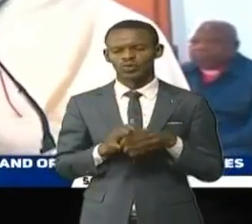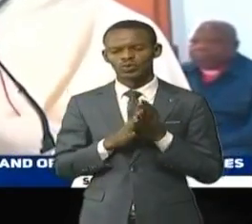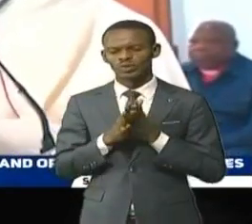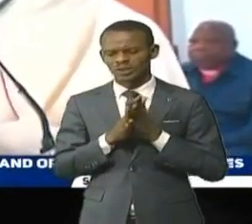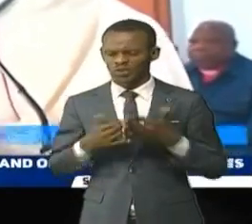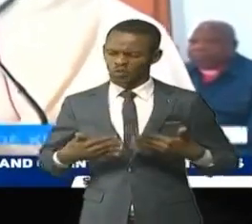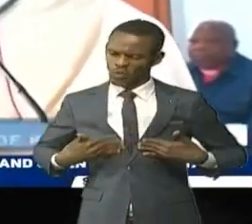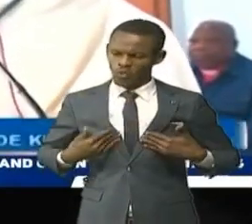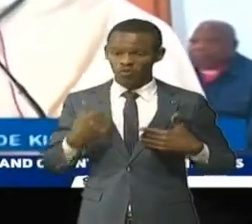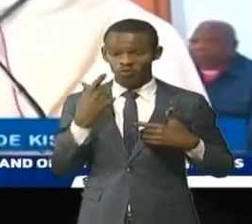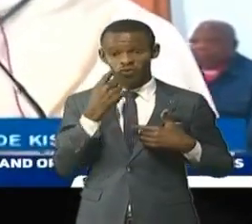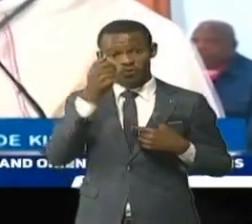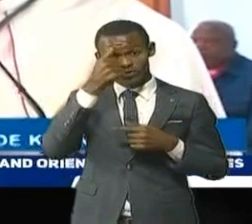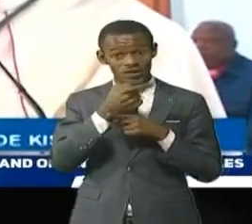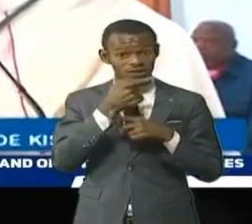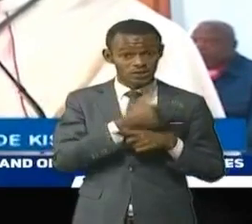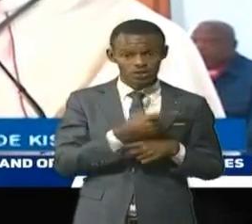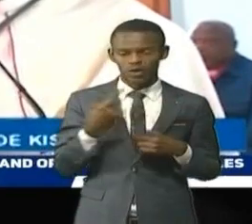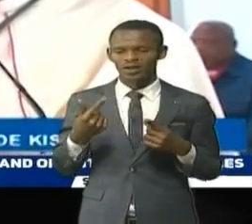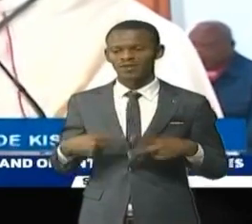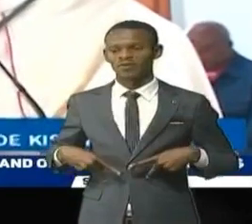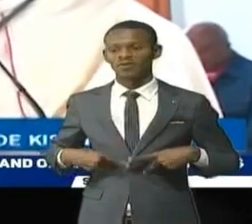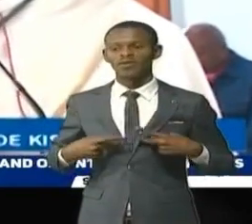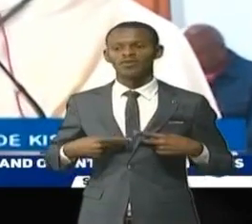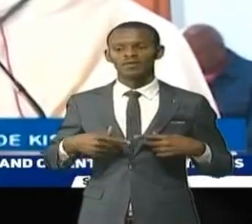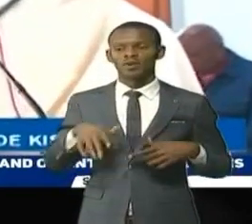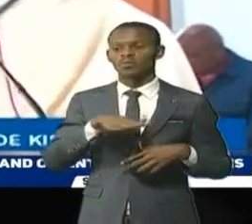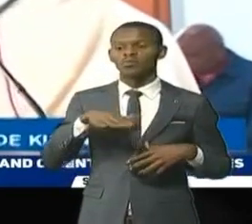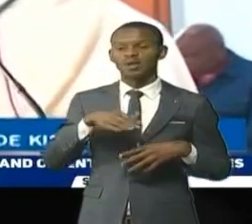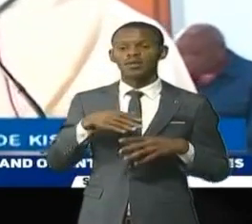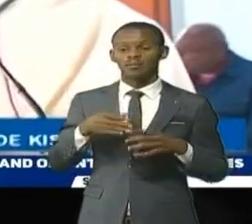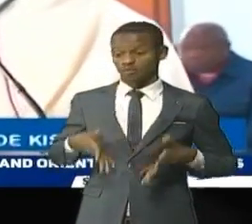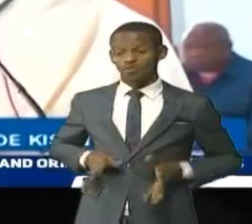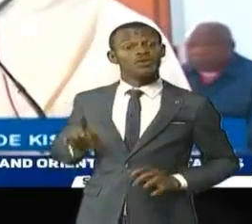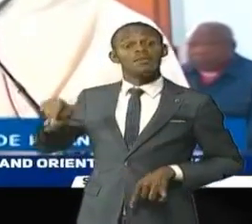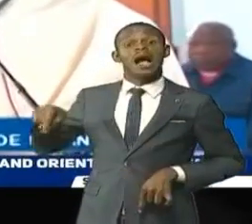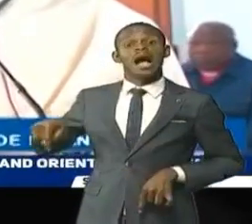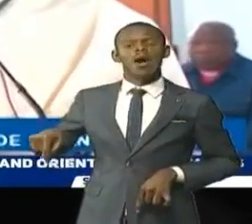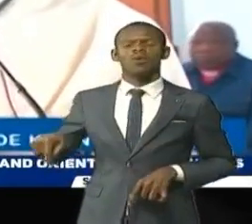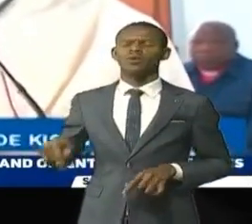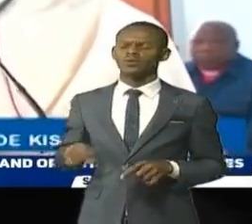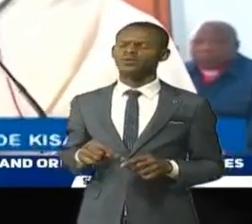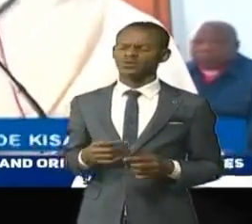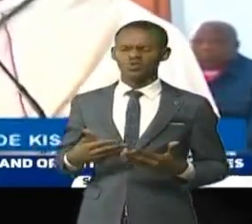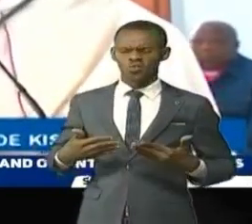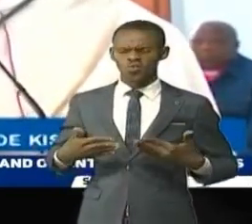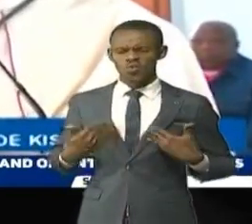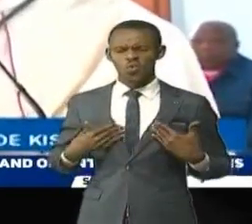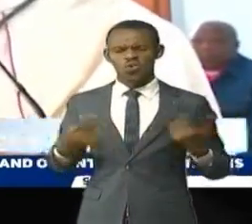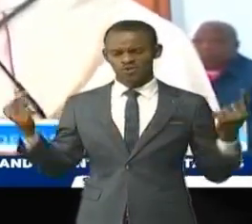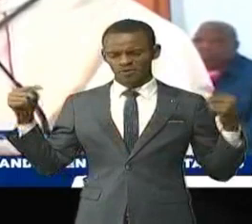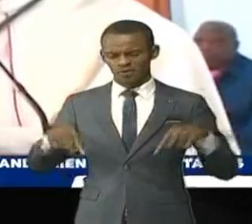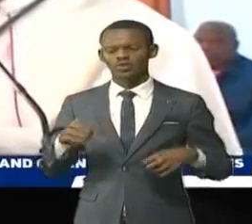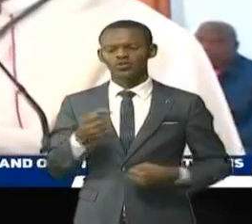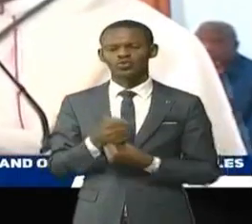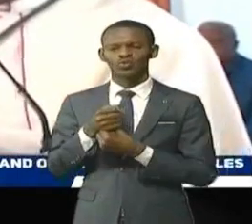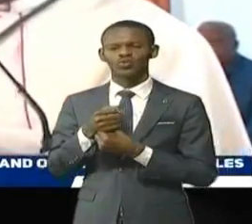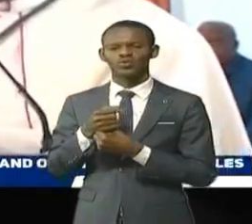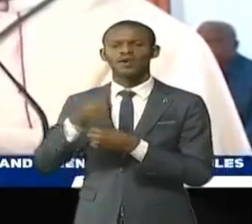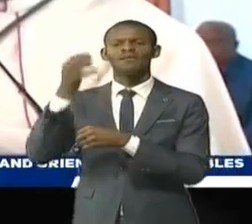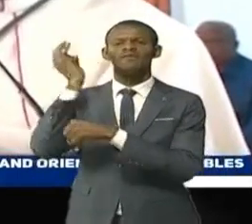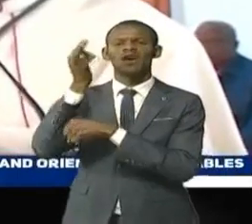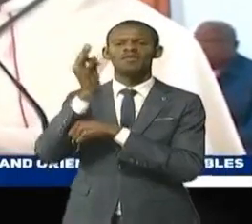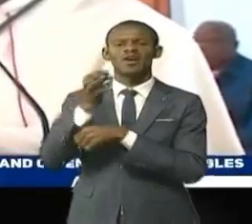Oriental qui vivent au pays et au-delà de nos frontières ont le regard tourné vers ce forum et attendent de nous